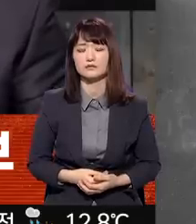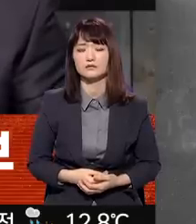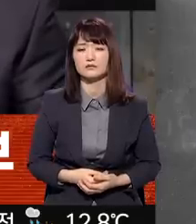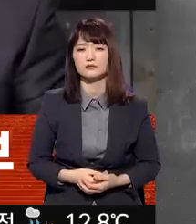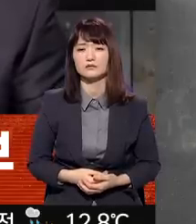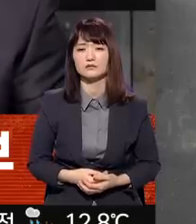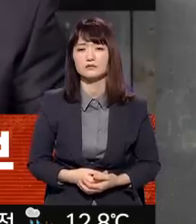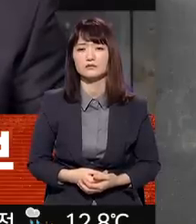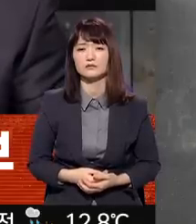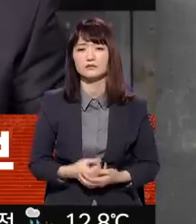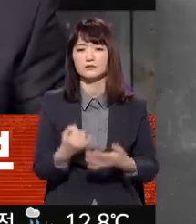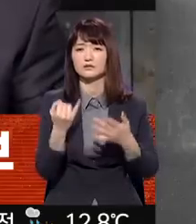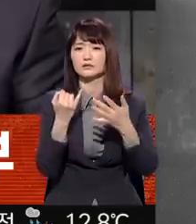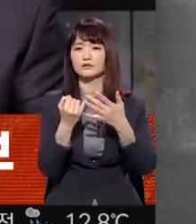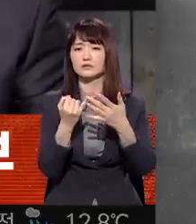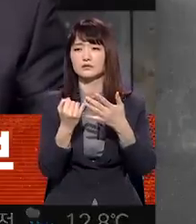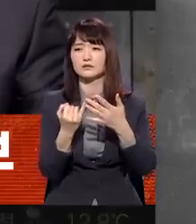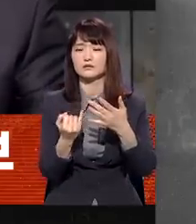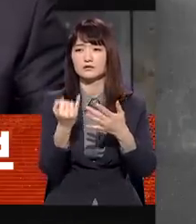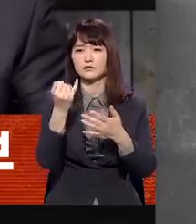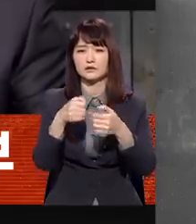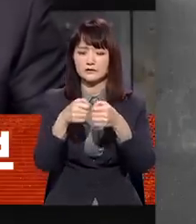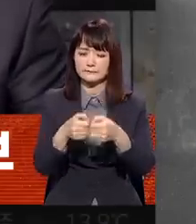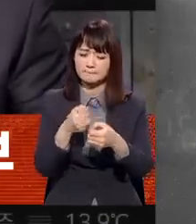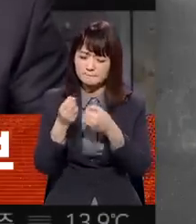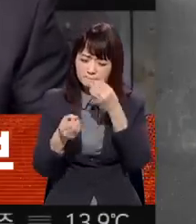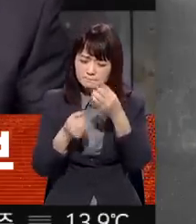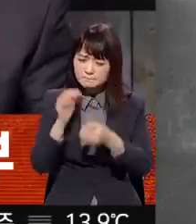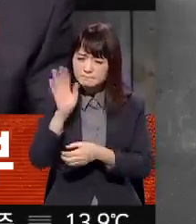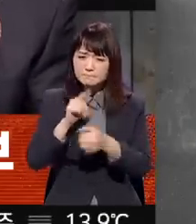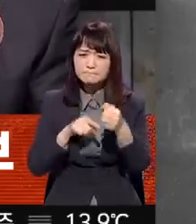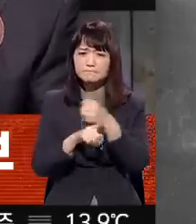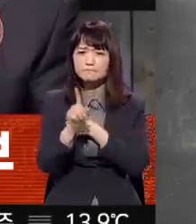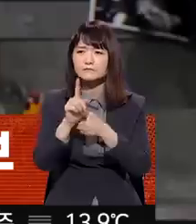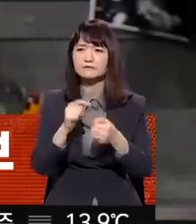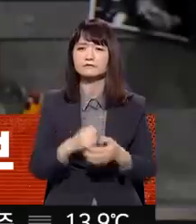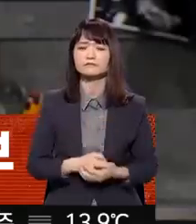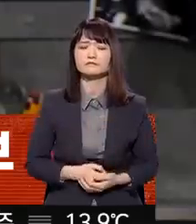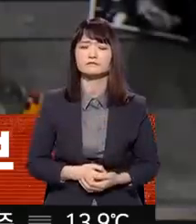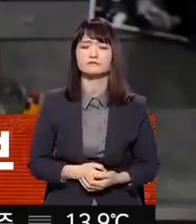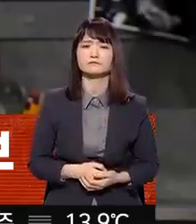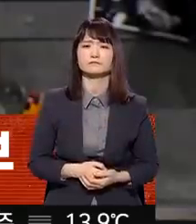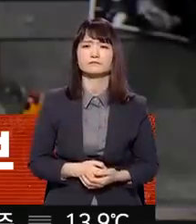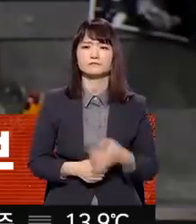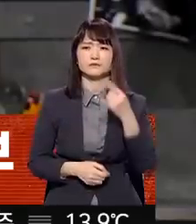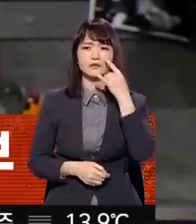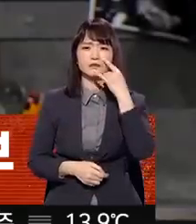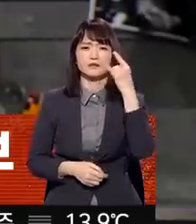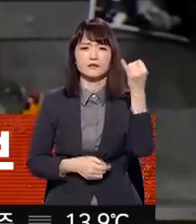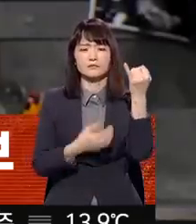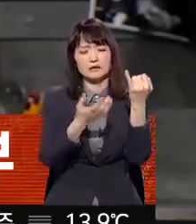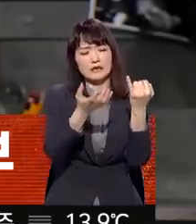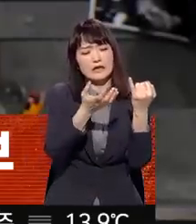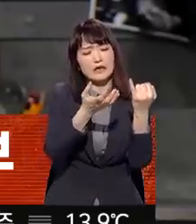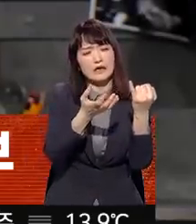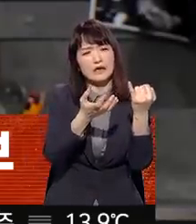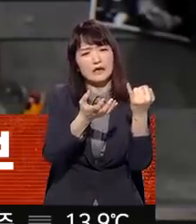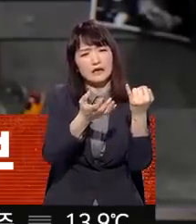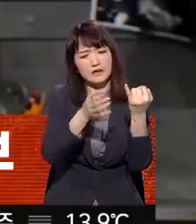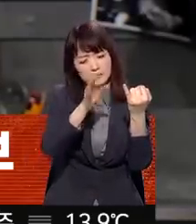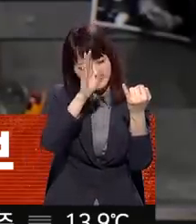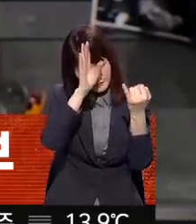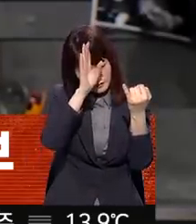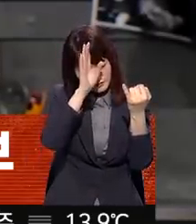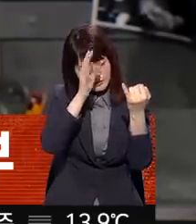즉 언니 이 사람이 실제적으로 구체적인 진술을 지금 안 하고 있는 게 뭐냐면 정확한 진술을 안 하고 있고 어머니가 좀 아팠는데 병을 앓은 것 같다라고